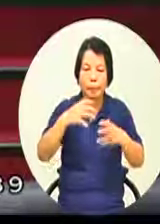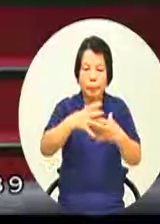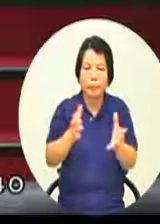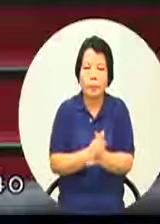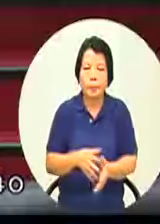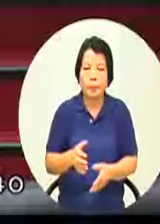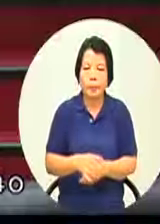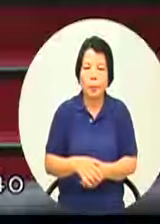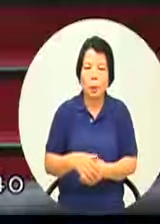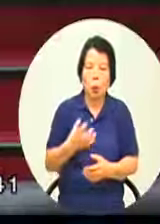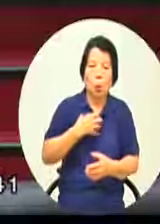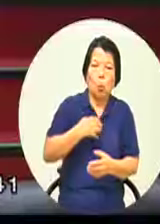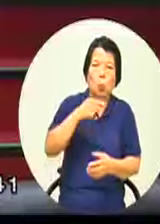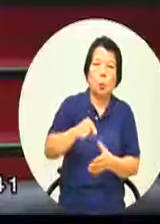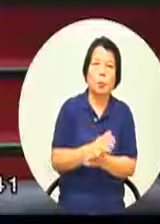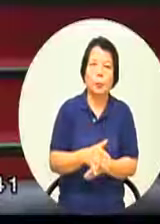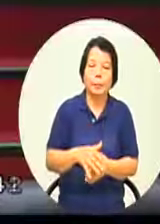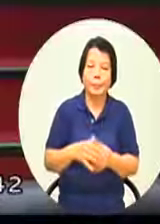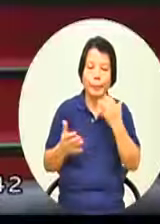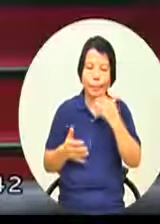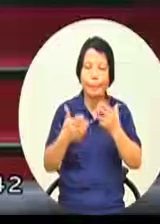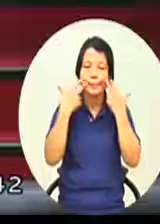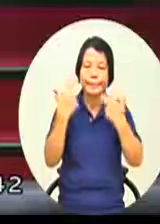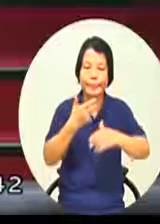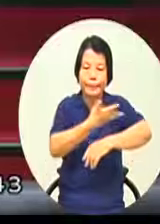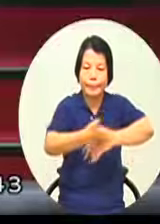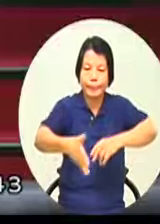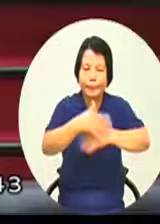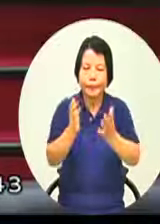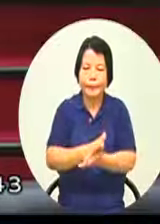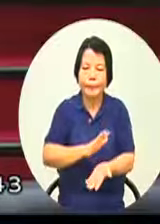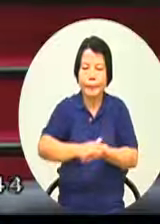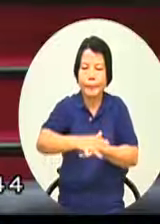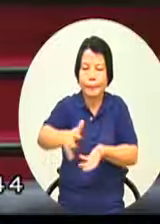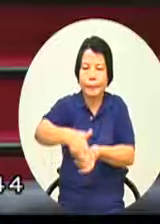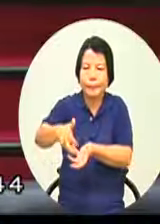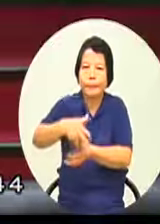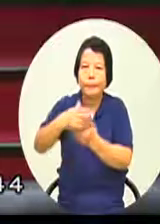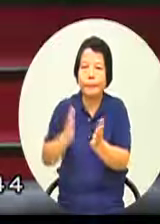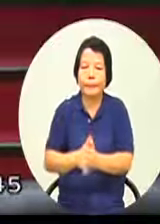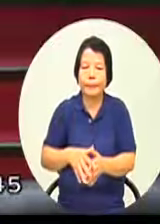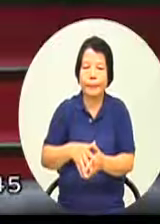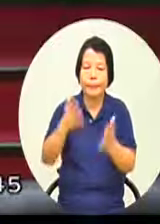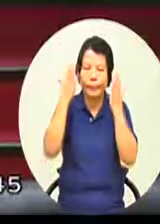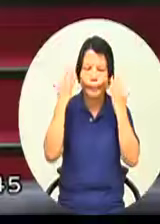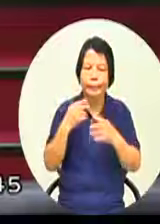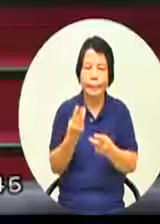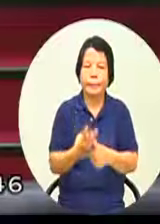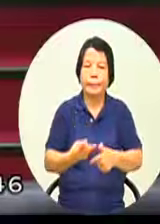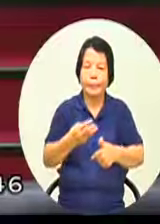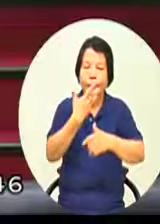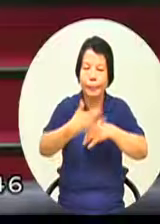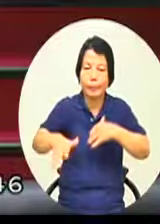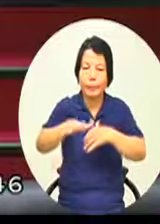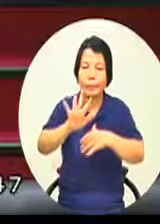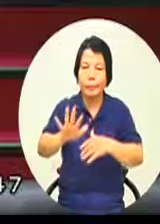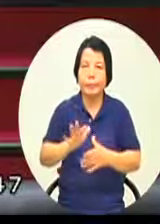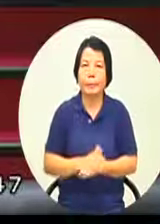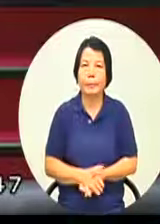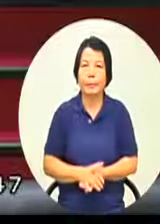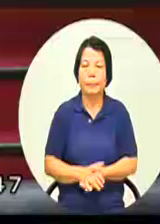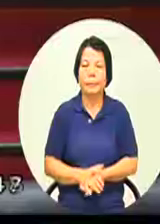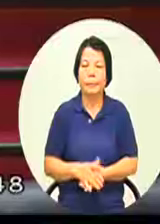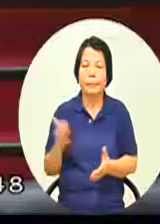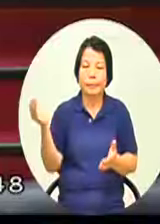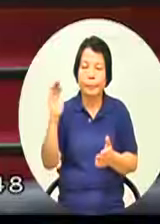的一些野溪跟清疏我们的南子仙溪哦。但是终究